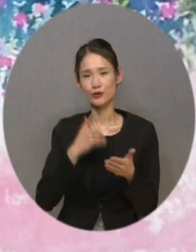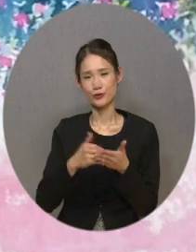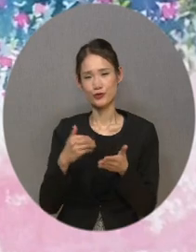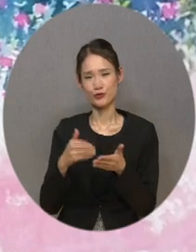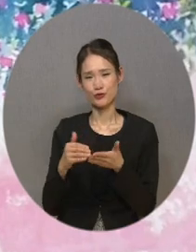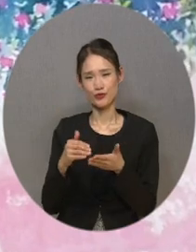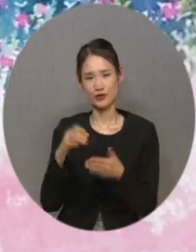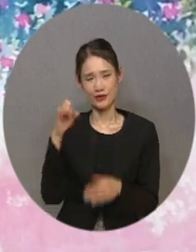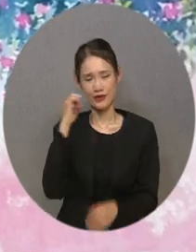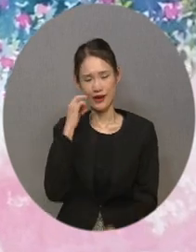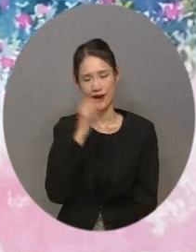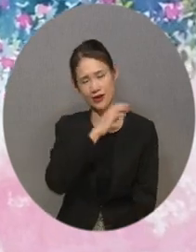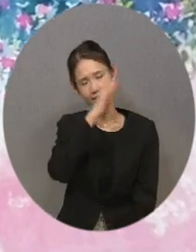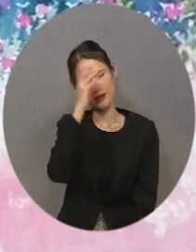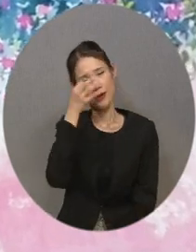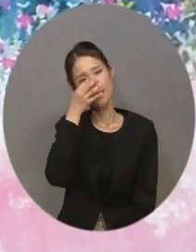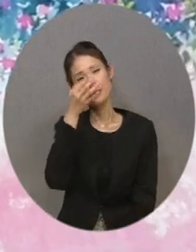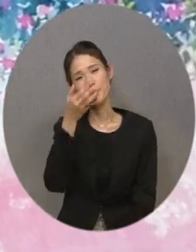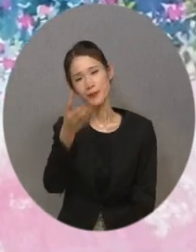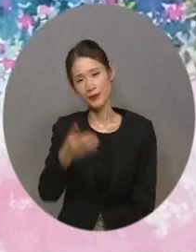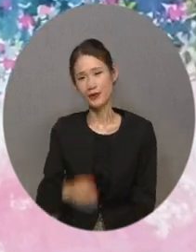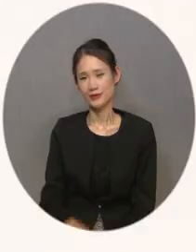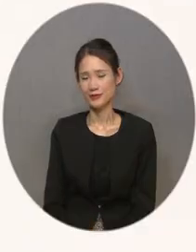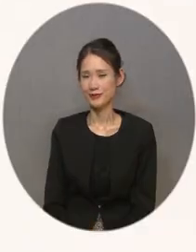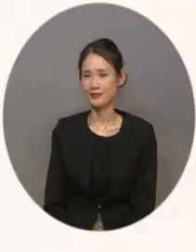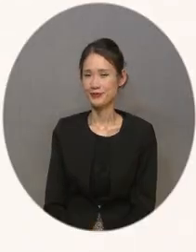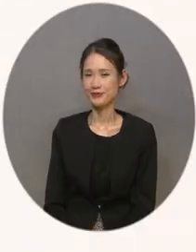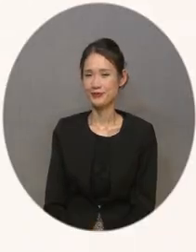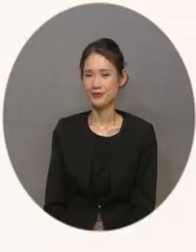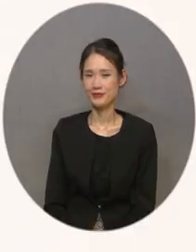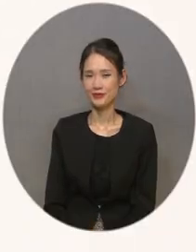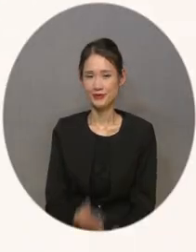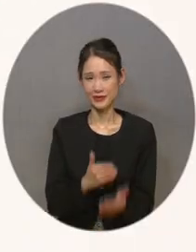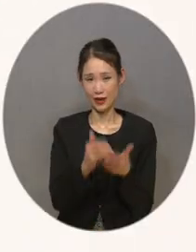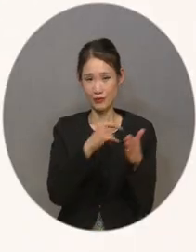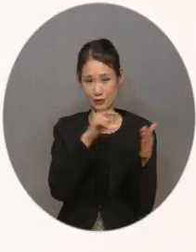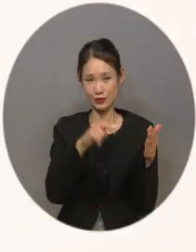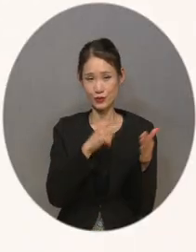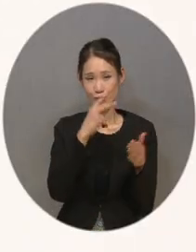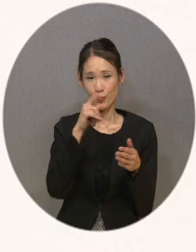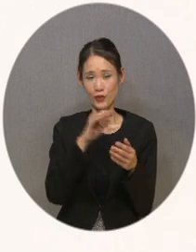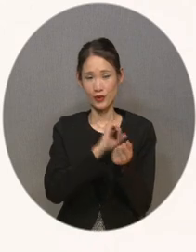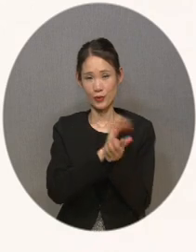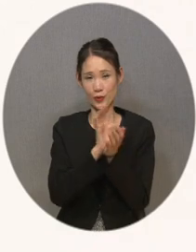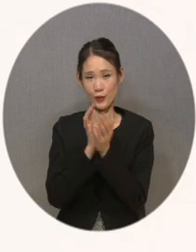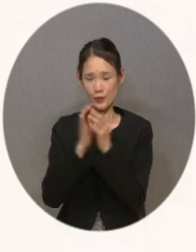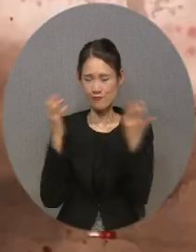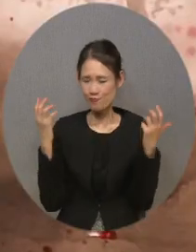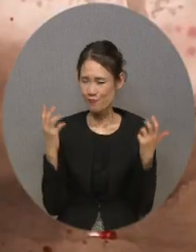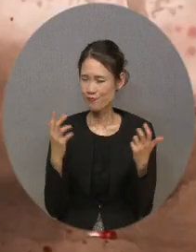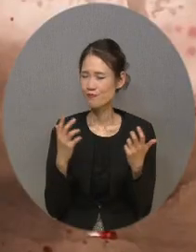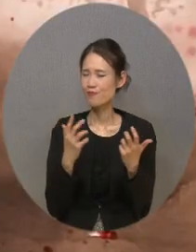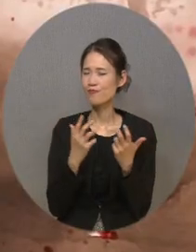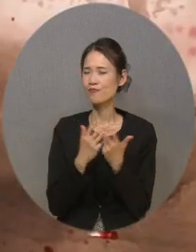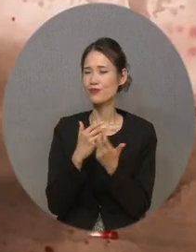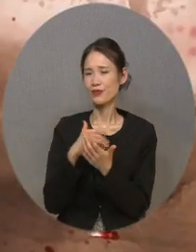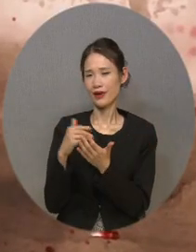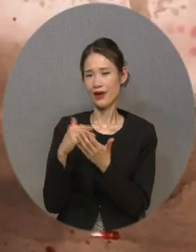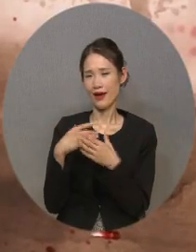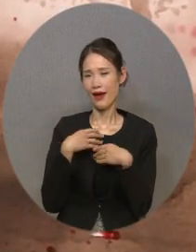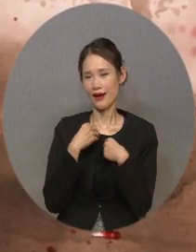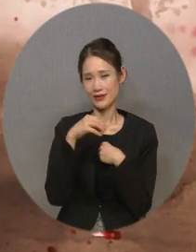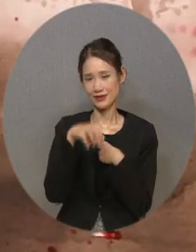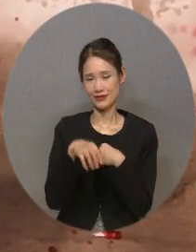미를 잘 나타내고 있습니다. 작품 속 동백꽃이 활짝 핀 공간은 작가의